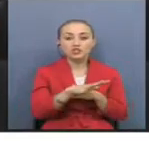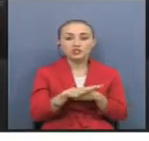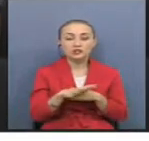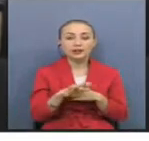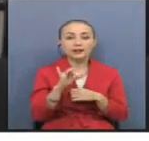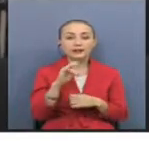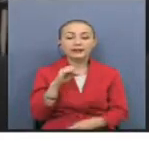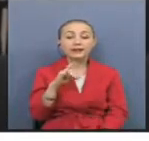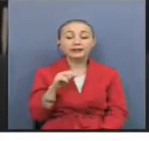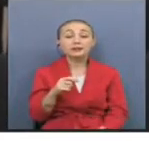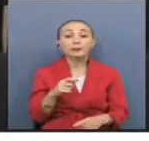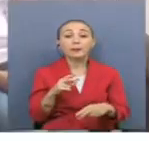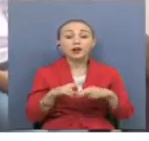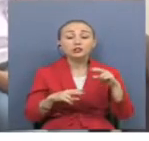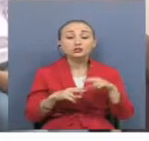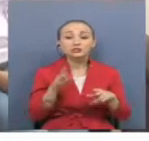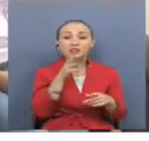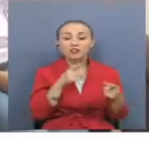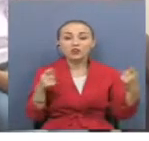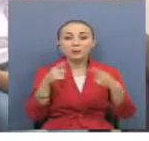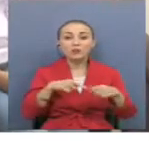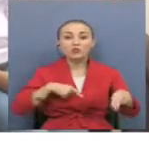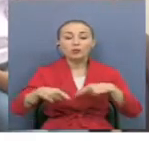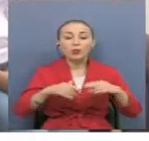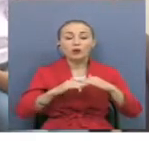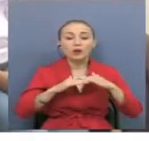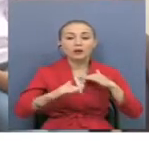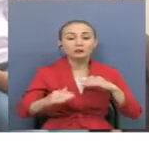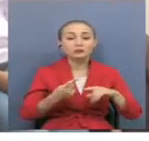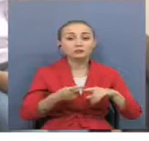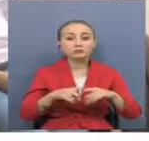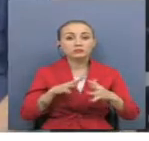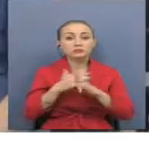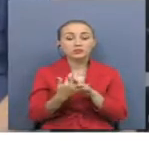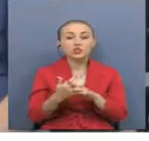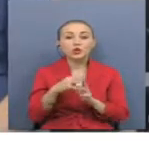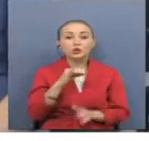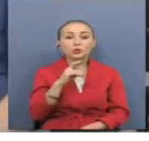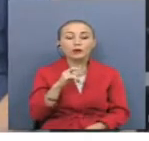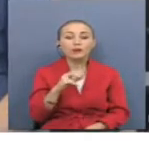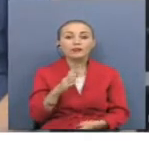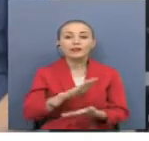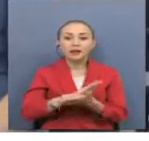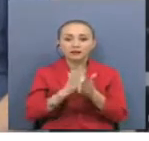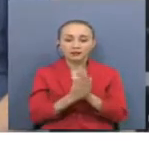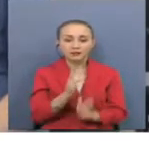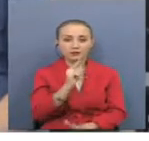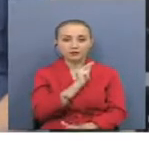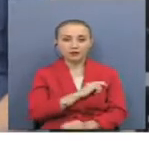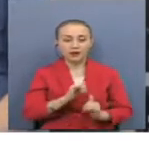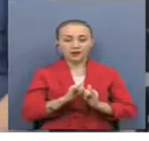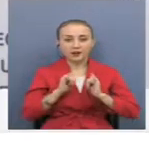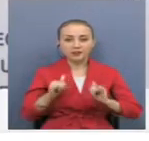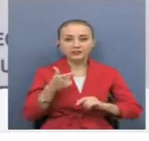юбилейный ауылында 3,5 километрға тарта жол жөнделді. Айдар Итемгенұлы Заречный ауылындағы әлеуметтік маңызы бар құрылыс жобаларына да тоқталып